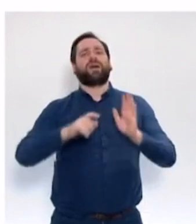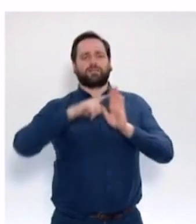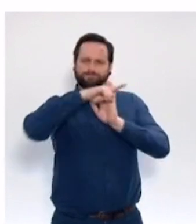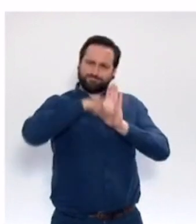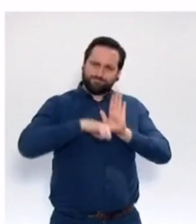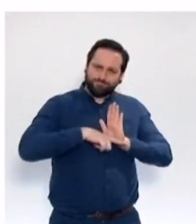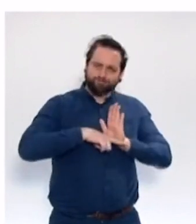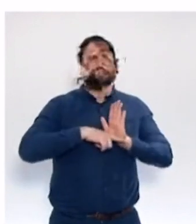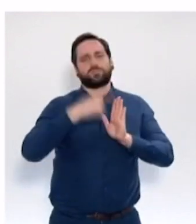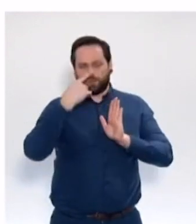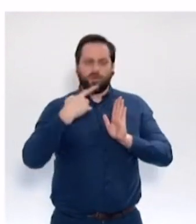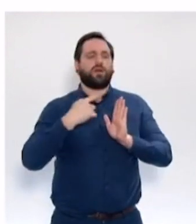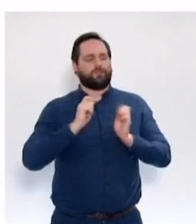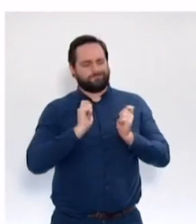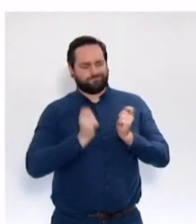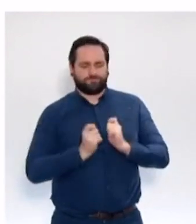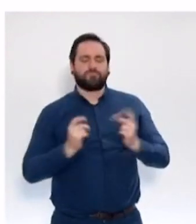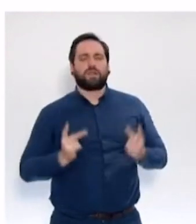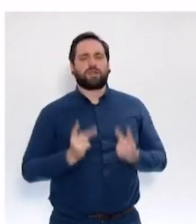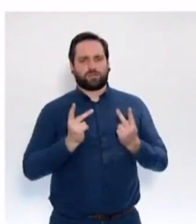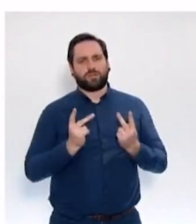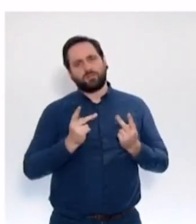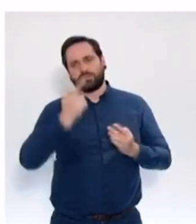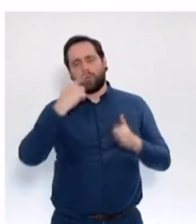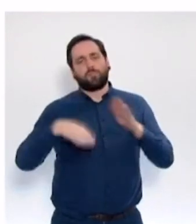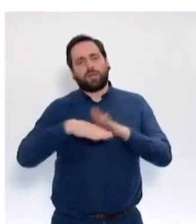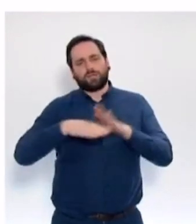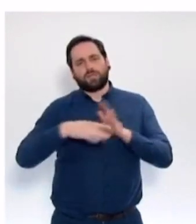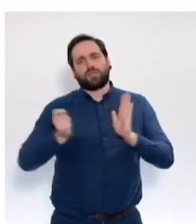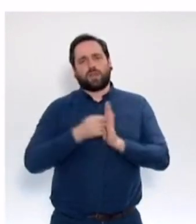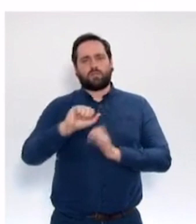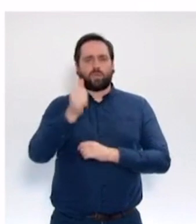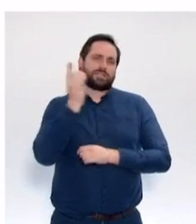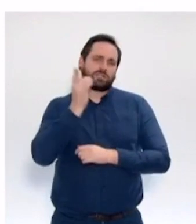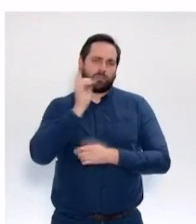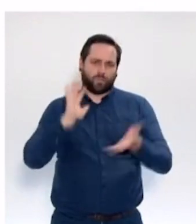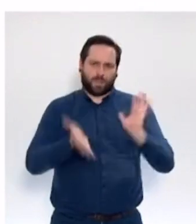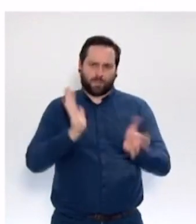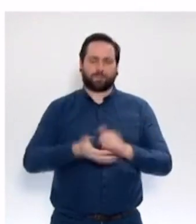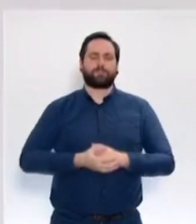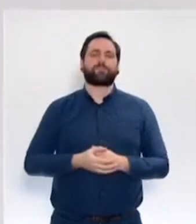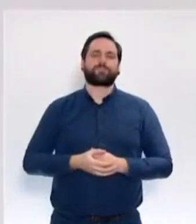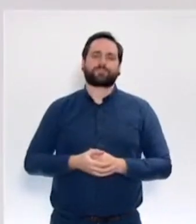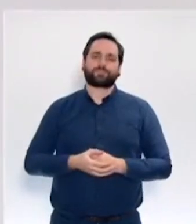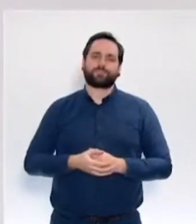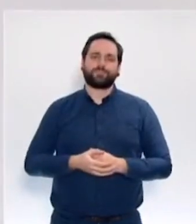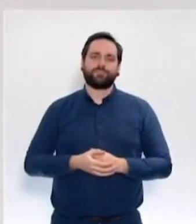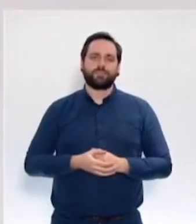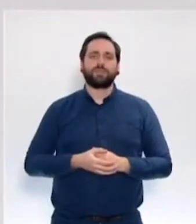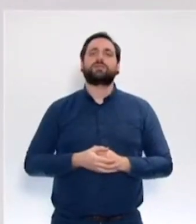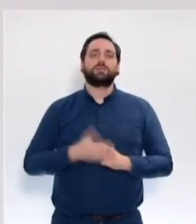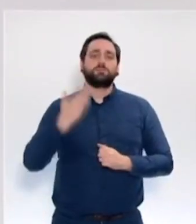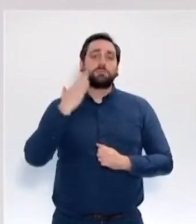intervenir à compté du 1er décembre mais elle serait strictement limité au